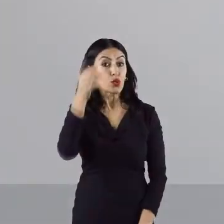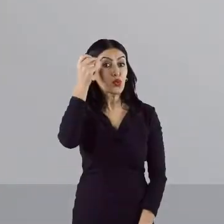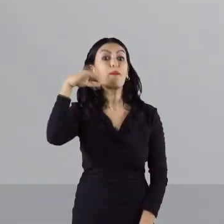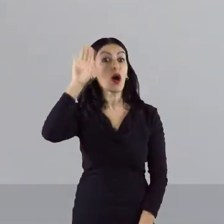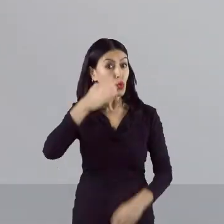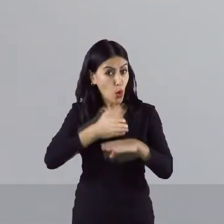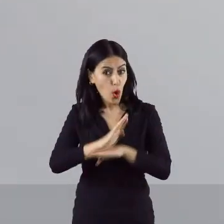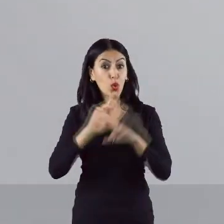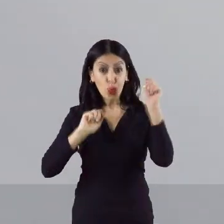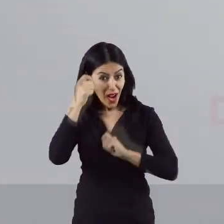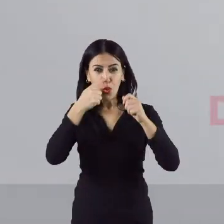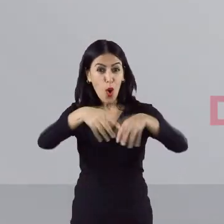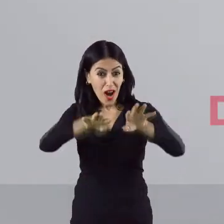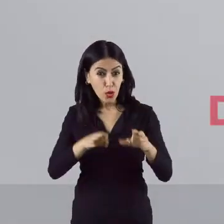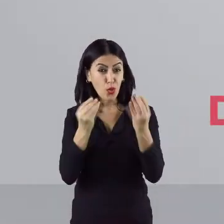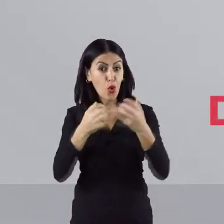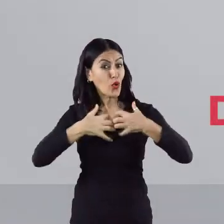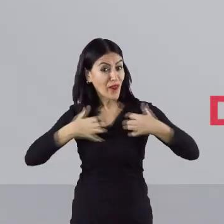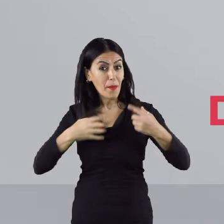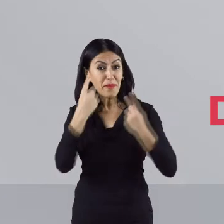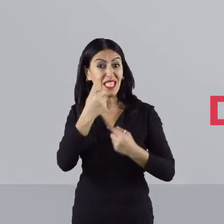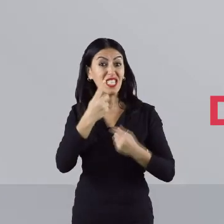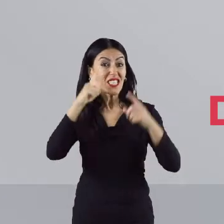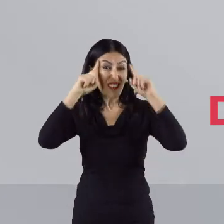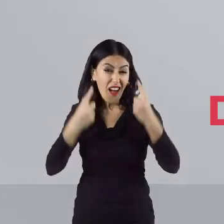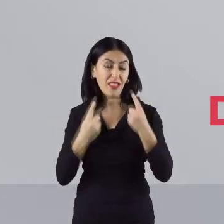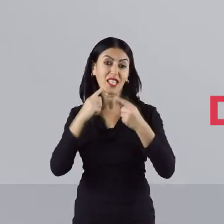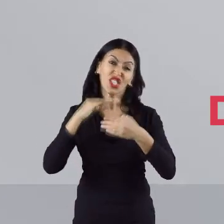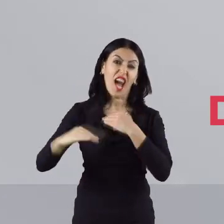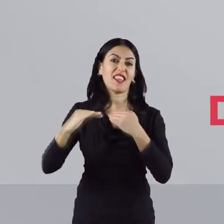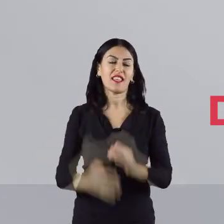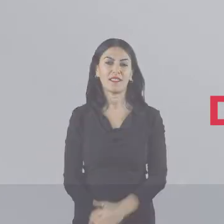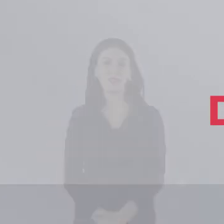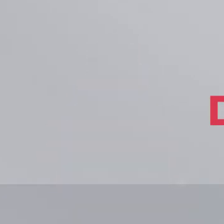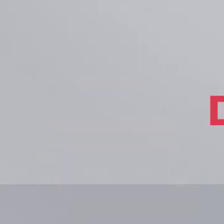Unutmayın, doğru kullanıldığında doğalgaz çok güvenli bir yakıttır.